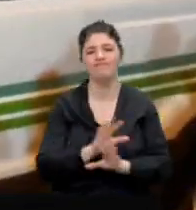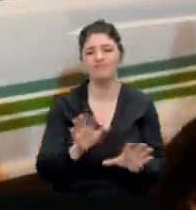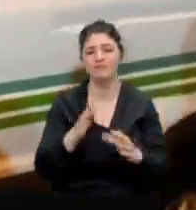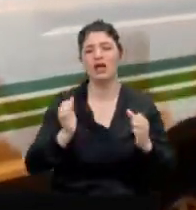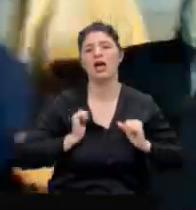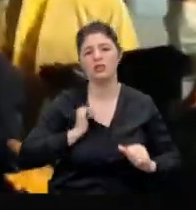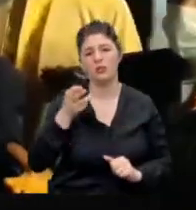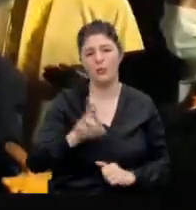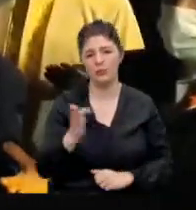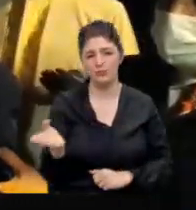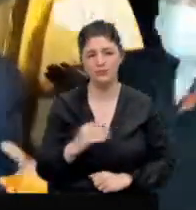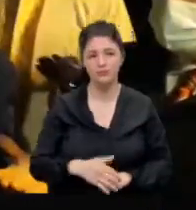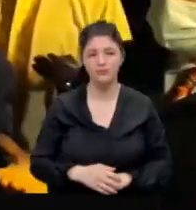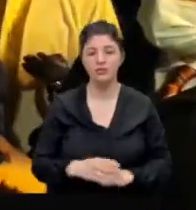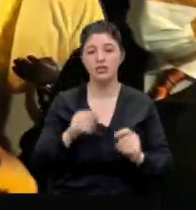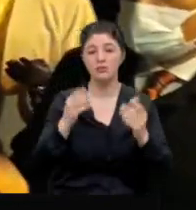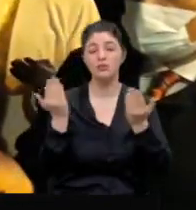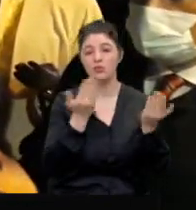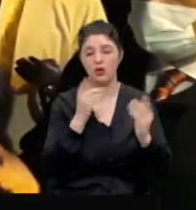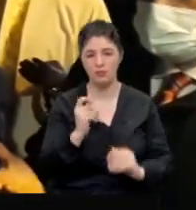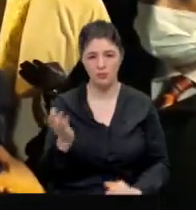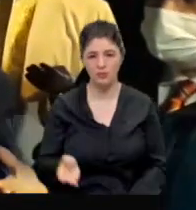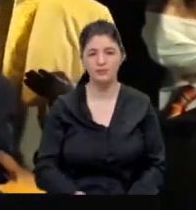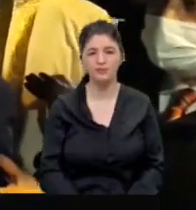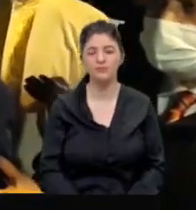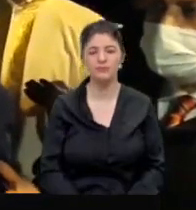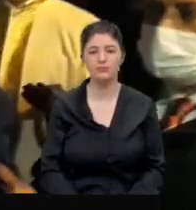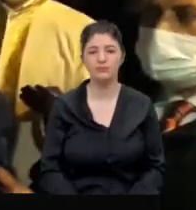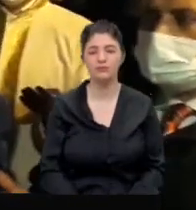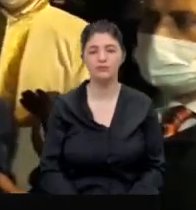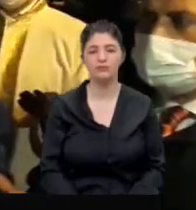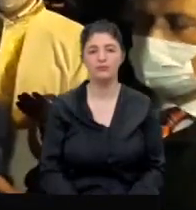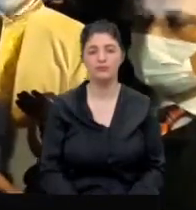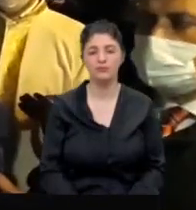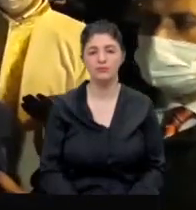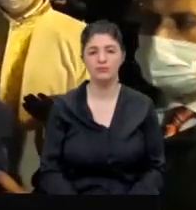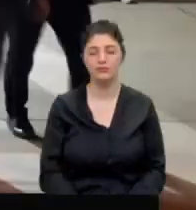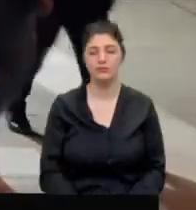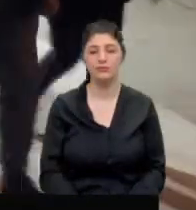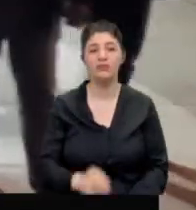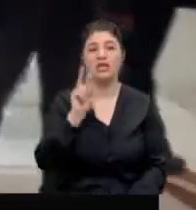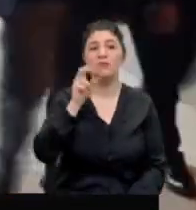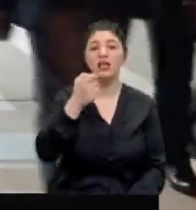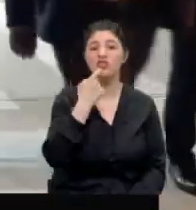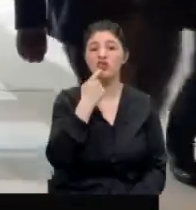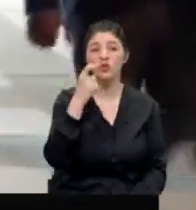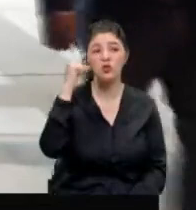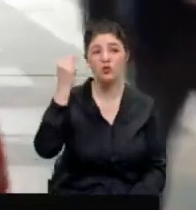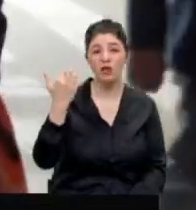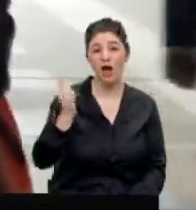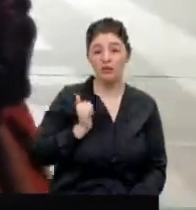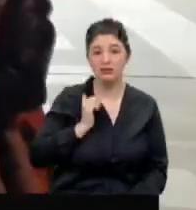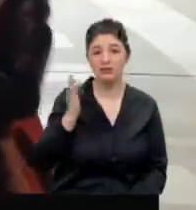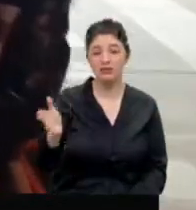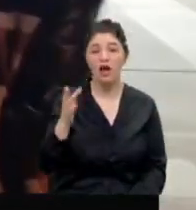kurtarılamadı, şehit oldu. Elhamdülillahi Rabbil Alemin ve salatu ve selamu ala Resulina Muhammed. 26 yaşındaki uzman çavuş